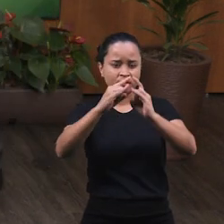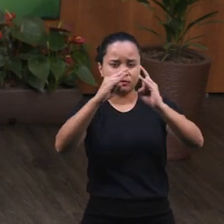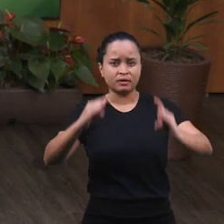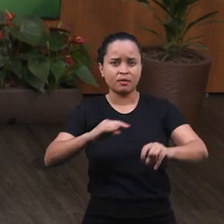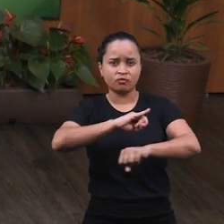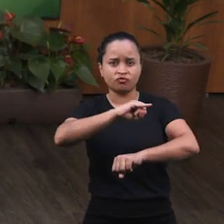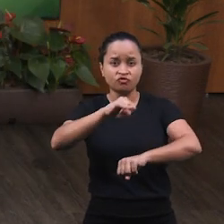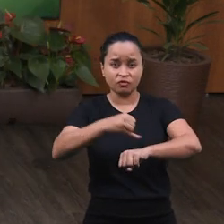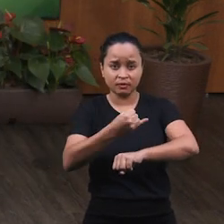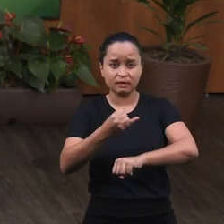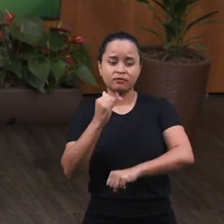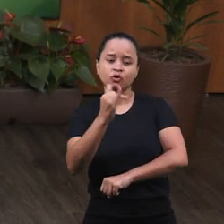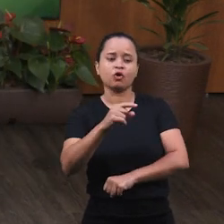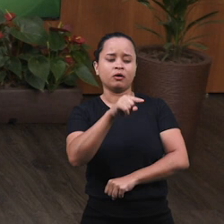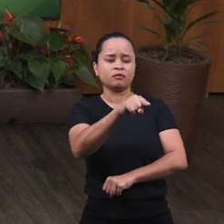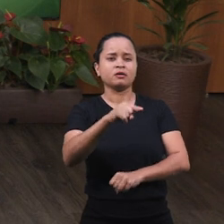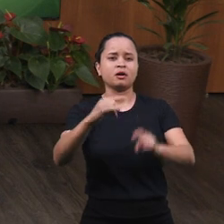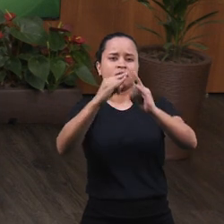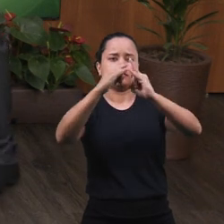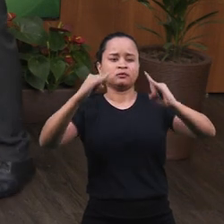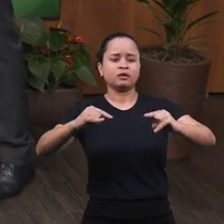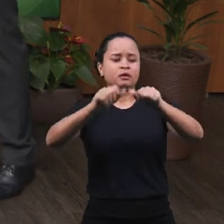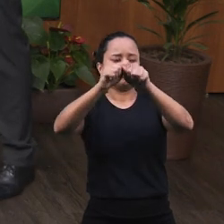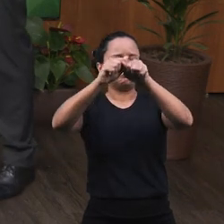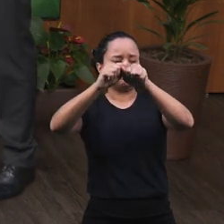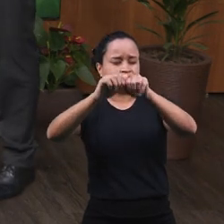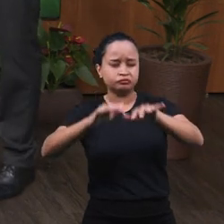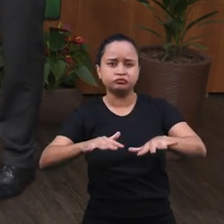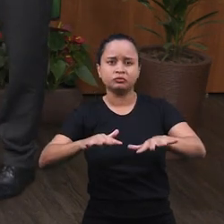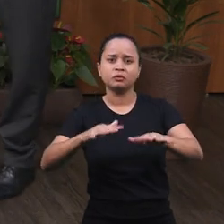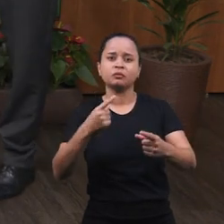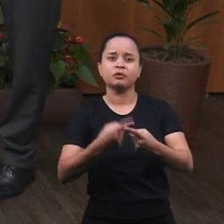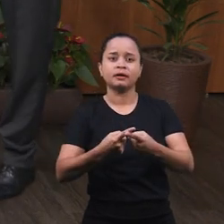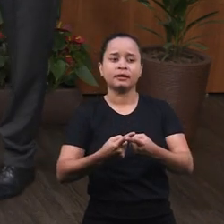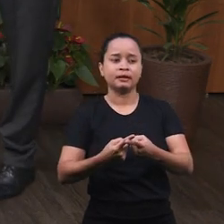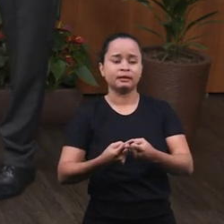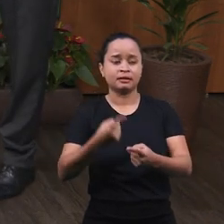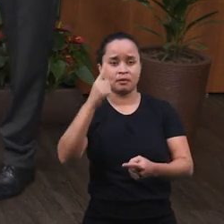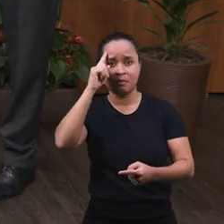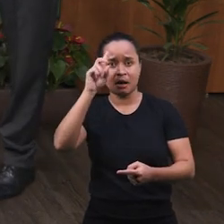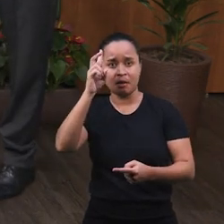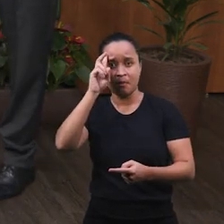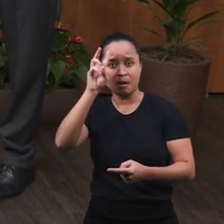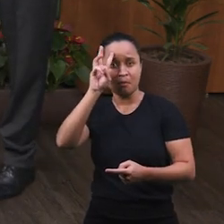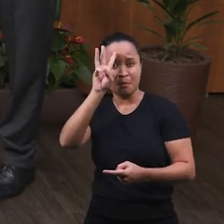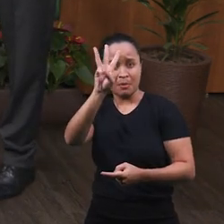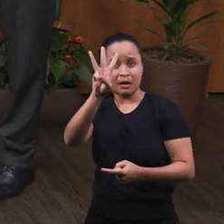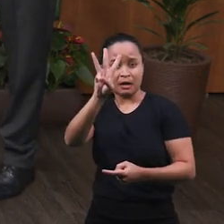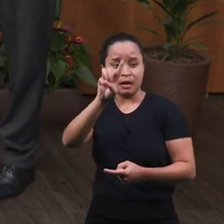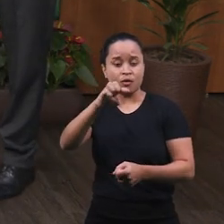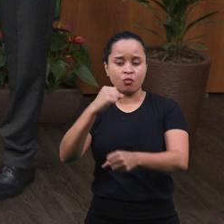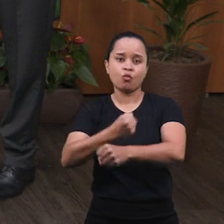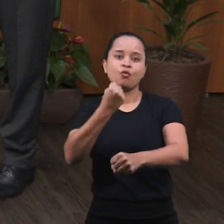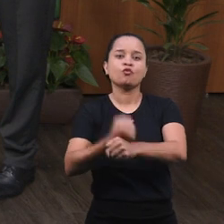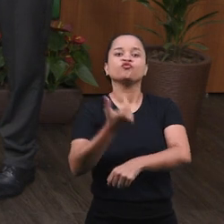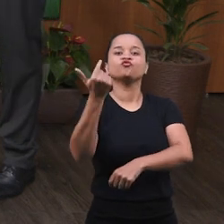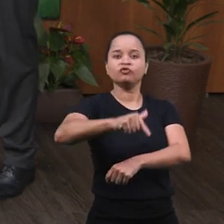écrit ici en Jean 2, 19. Renverser ce temple et en 3 jours, je